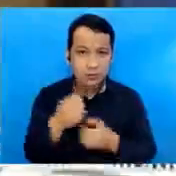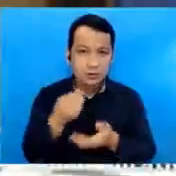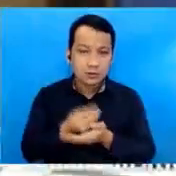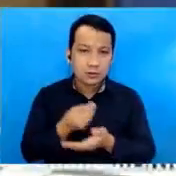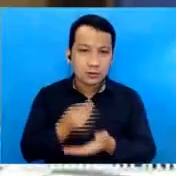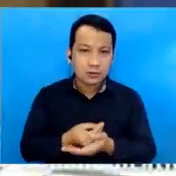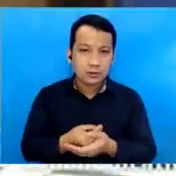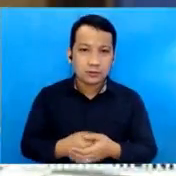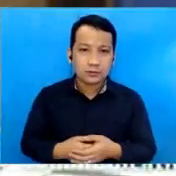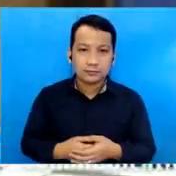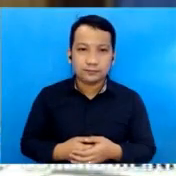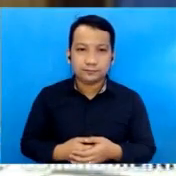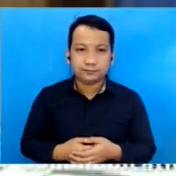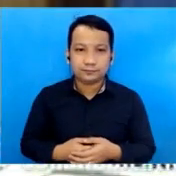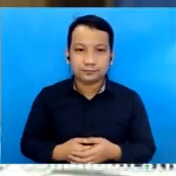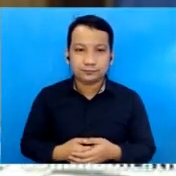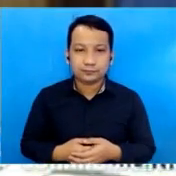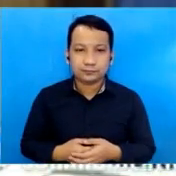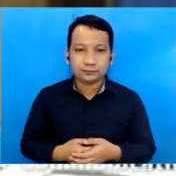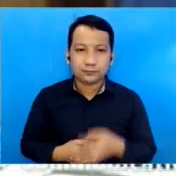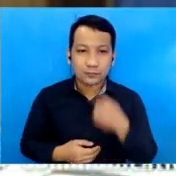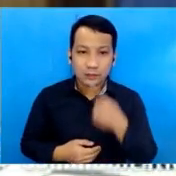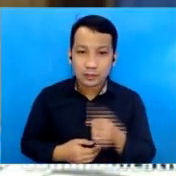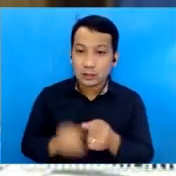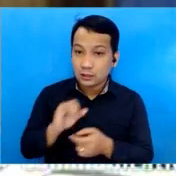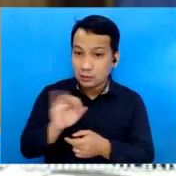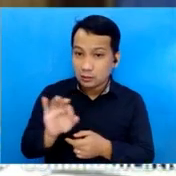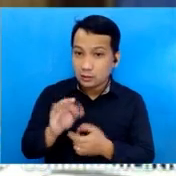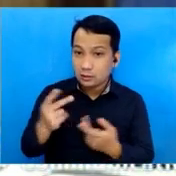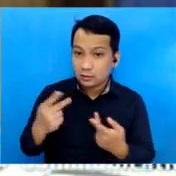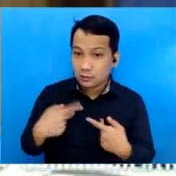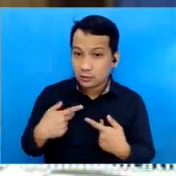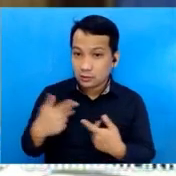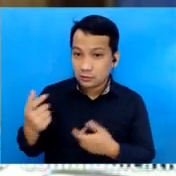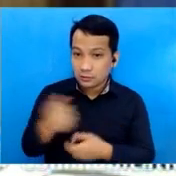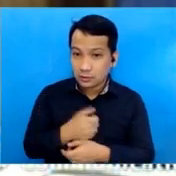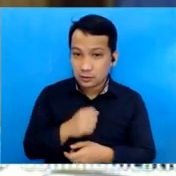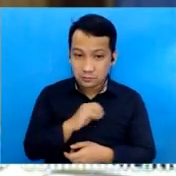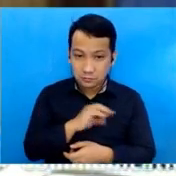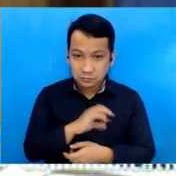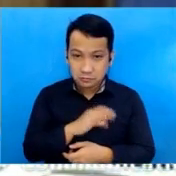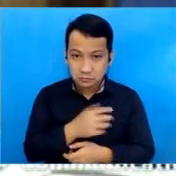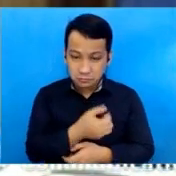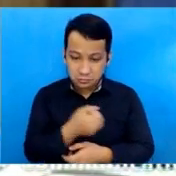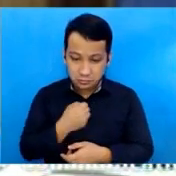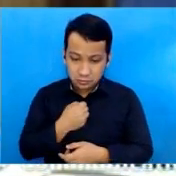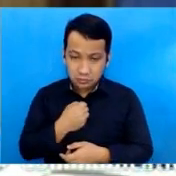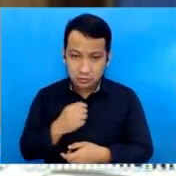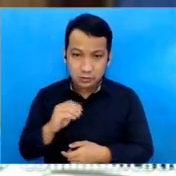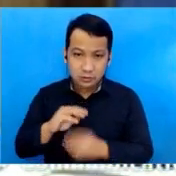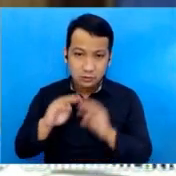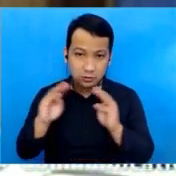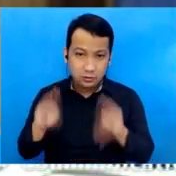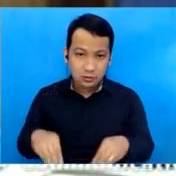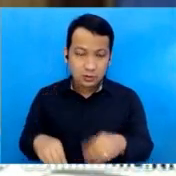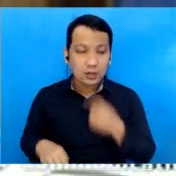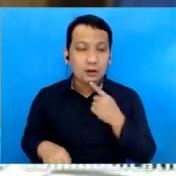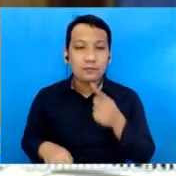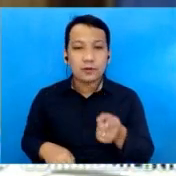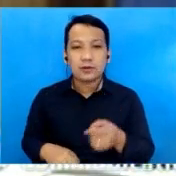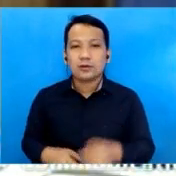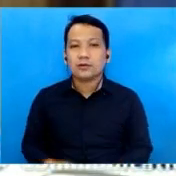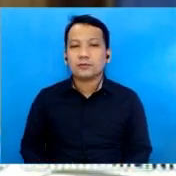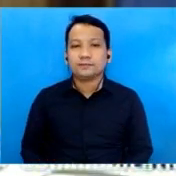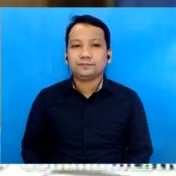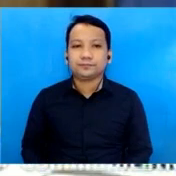naghahanap ka na talaga kung meron bang kickback. Ay sabihin ko sa iyo,